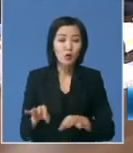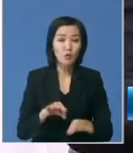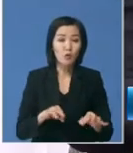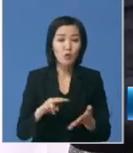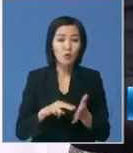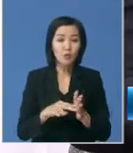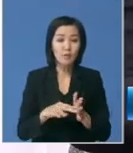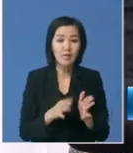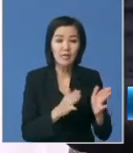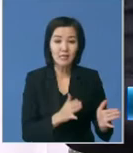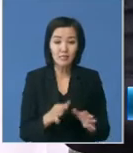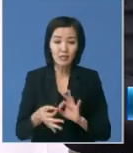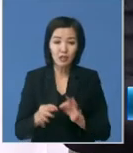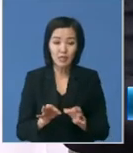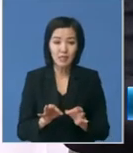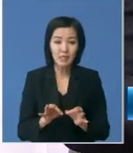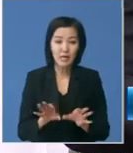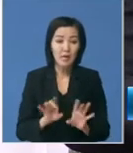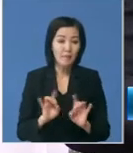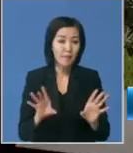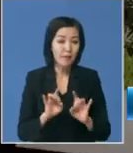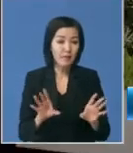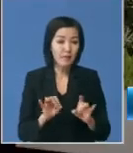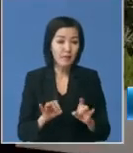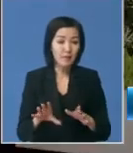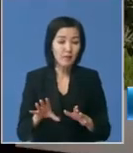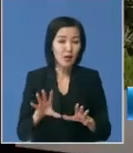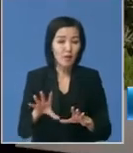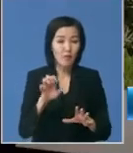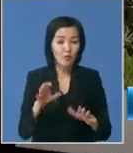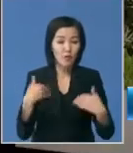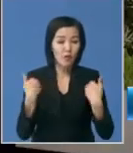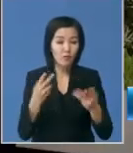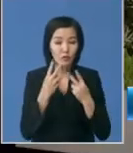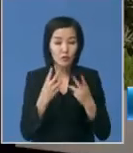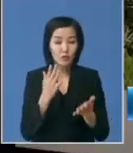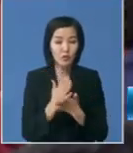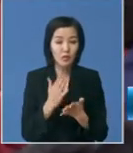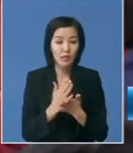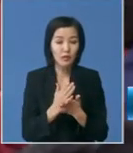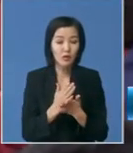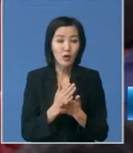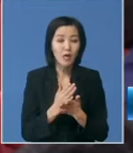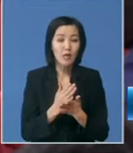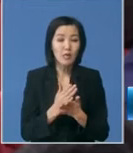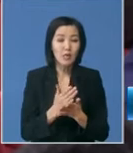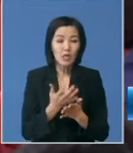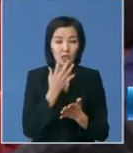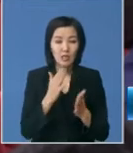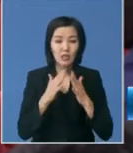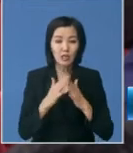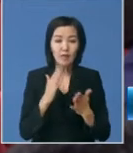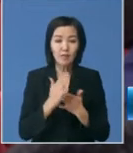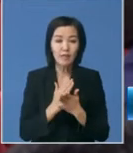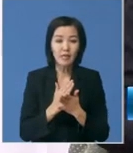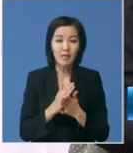баяндап, фото сызбаларын да көрсетті. Ауыл шаруашылығы дамыған ауданда 18,3 гектар аумақты қамтитын жылыжай бар. Келер